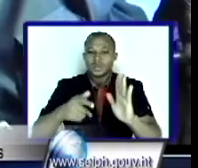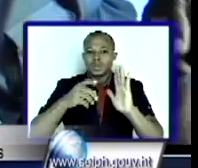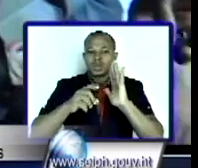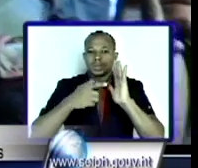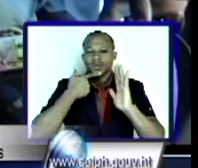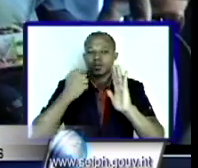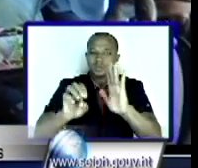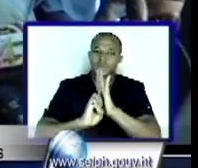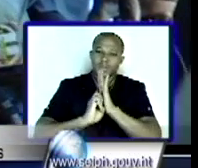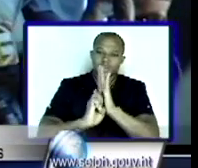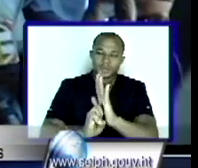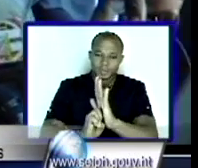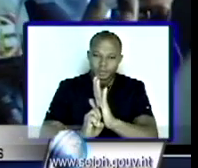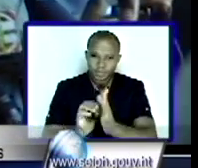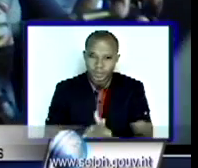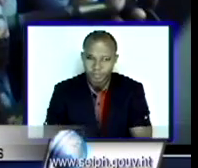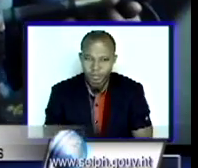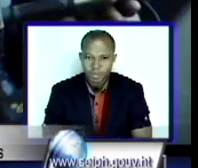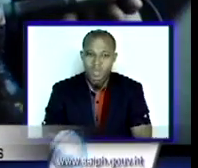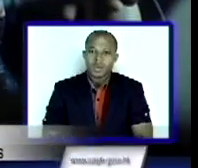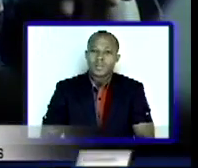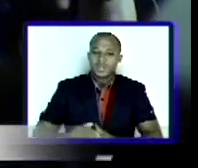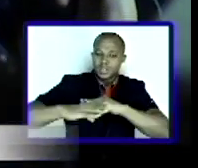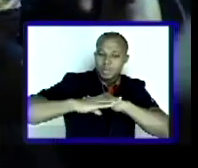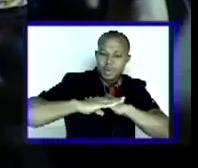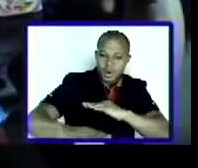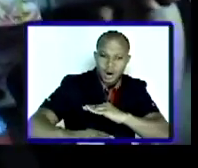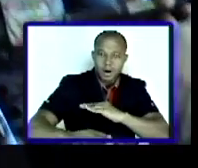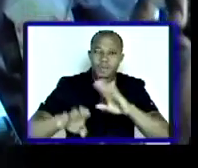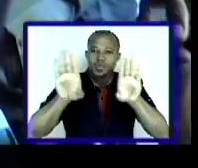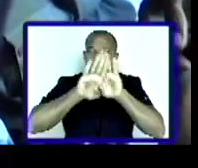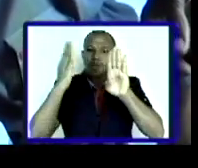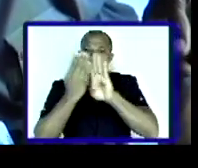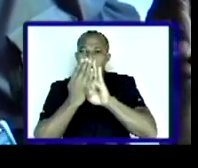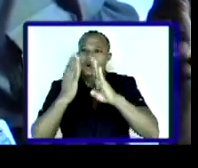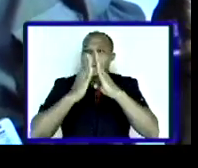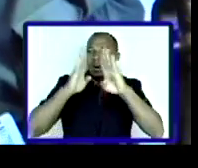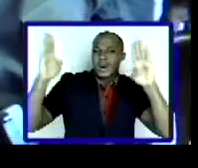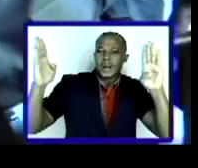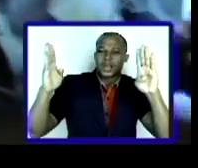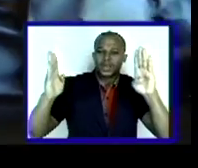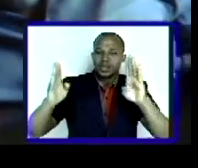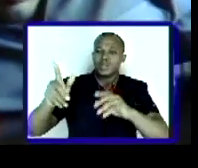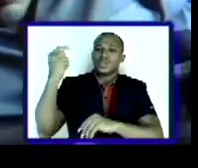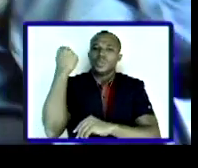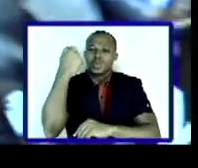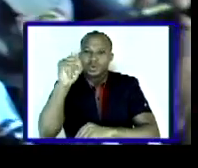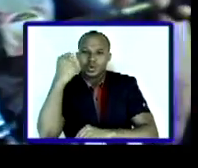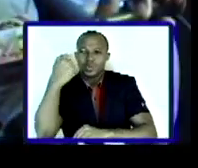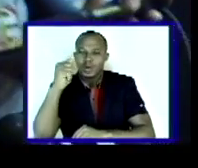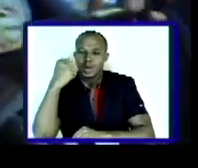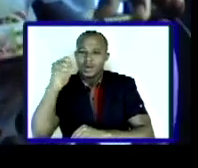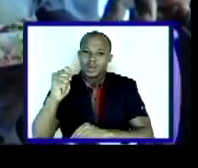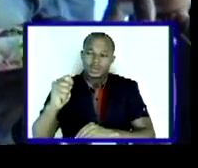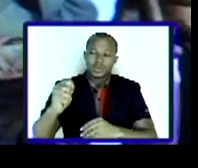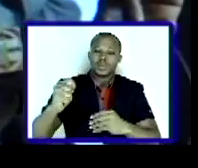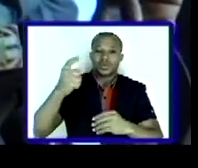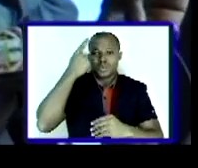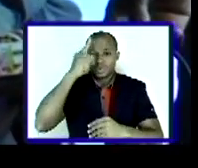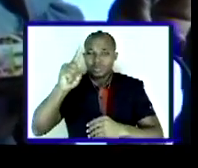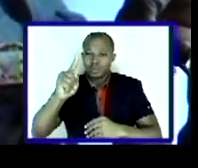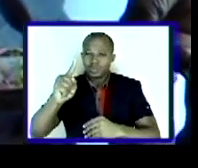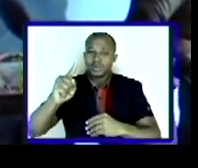d'accessibilité, par exemple, et dimension rampe d'accès, largeur porte, et toilettes qui sont